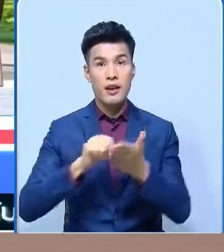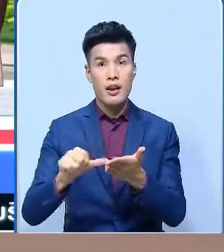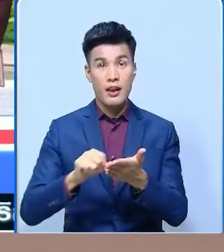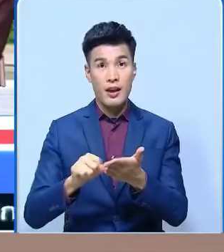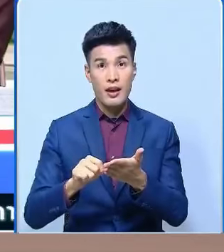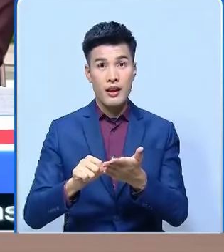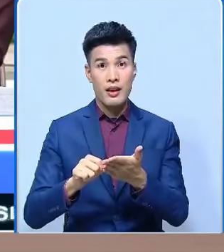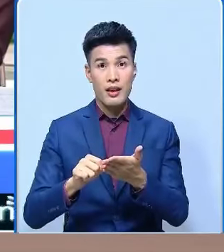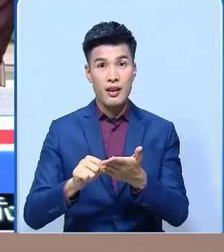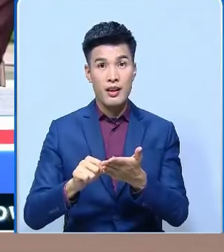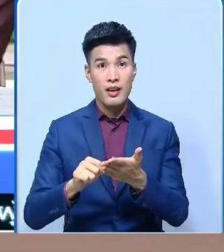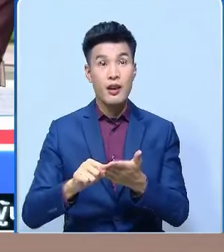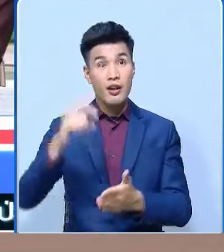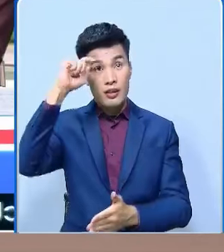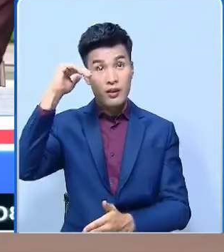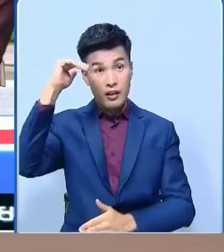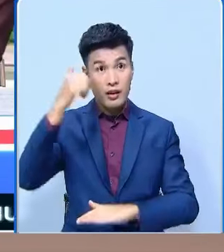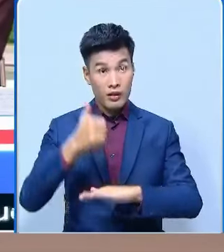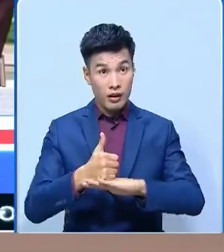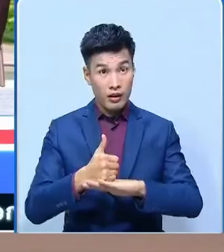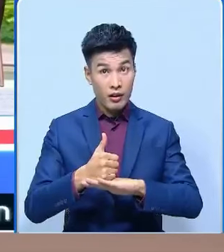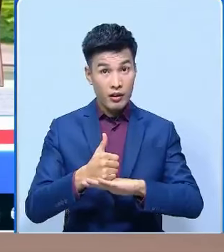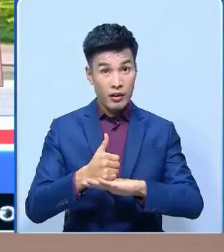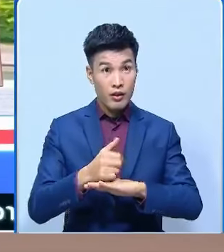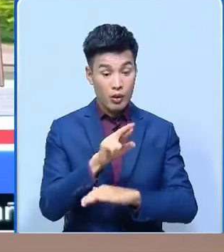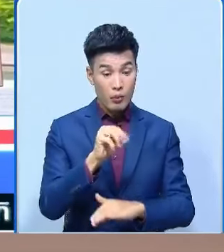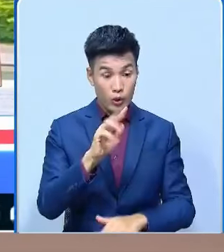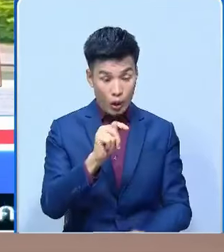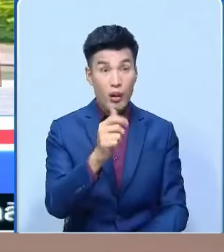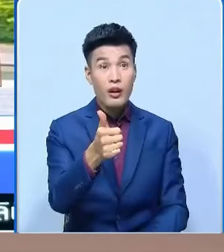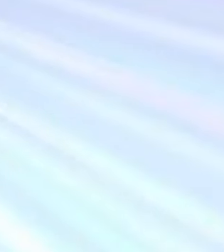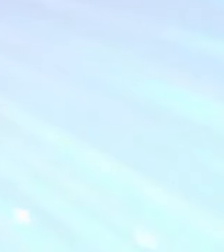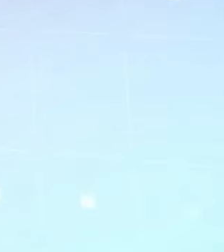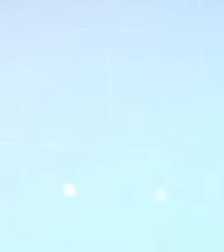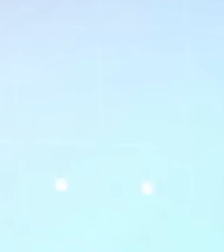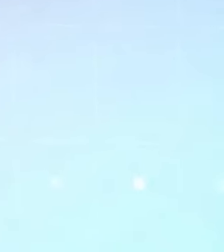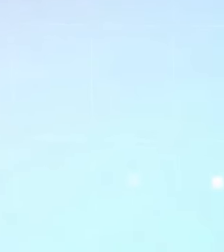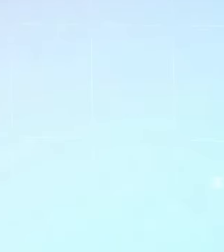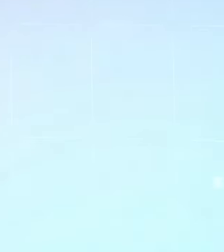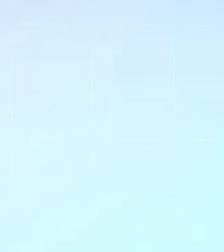ฏคุณเศรษฐานั่งรัฐมนตรีเลยนะ คุณไปนู่นมันไปไม่ได้